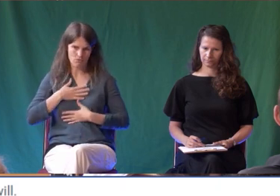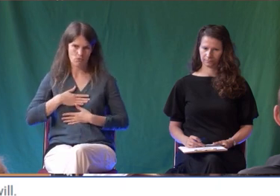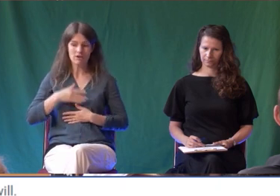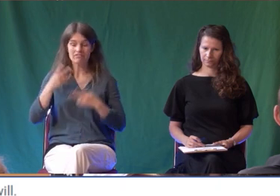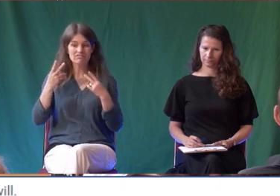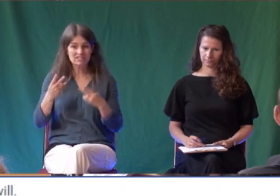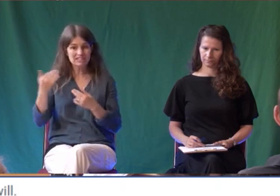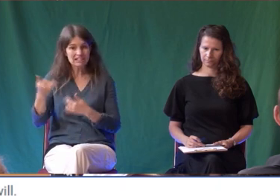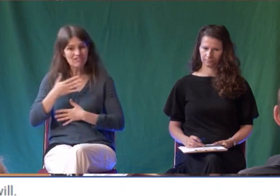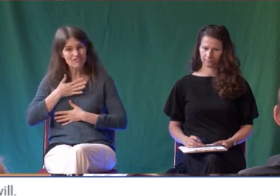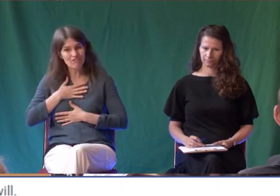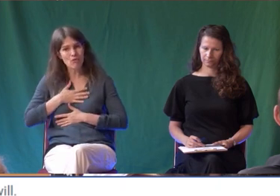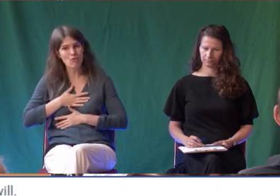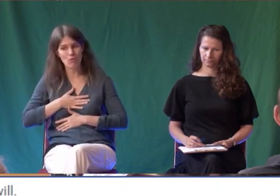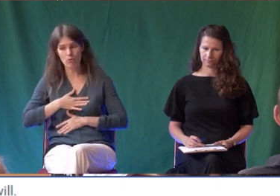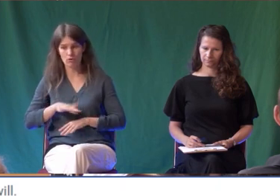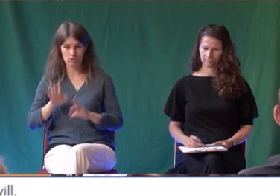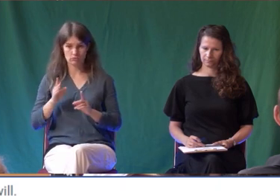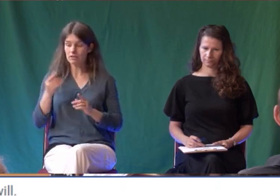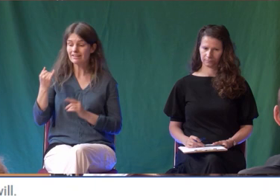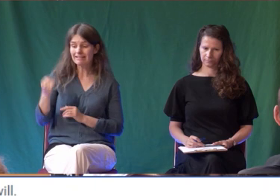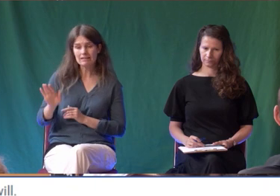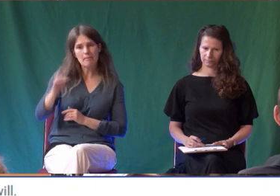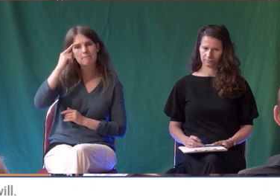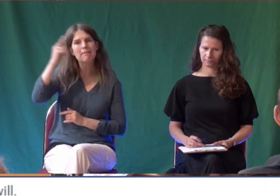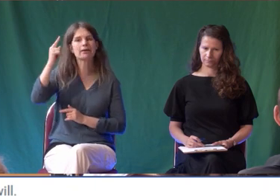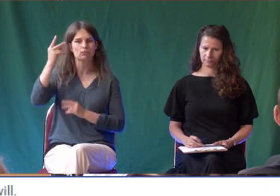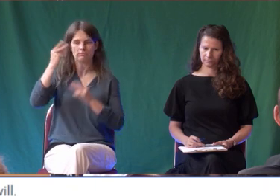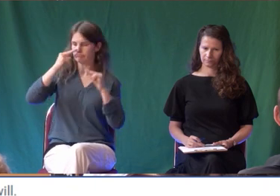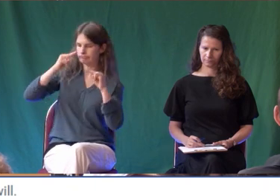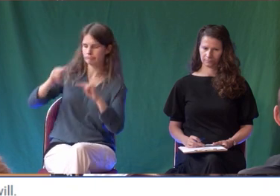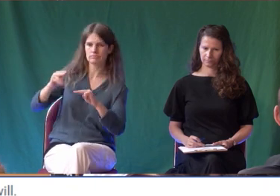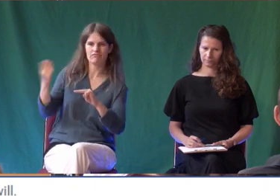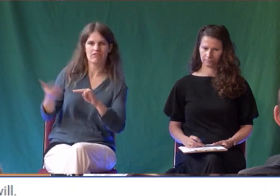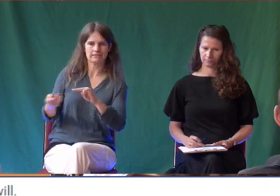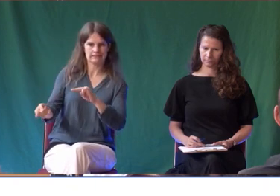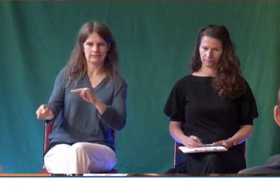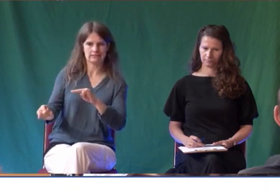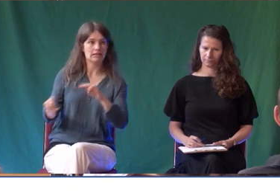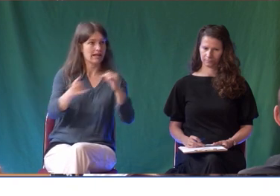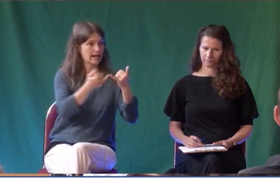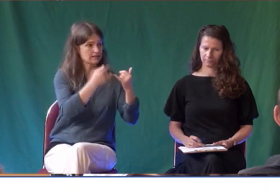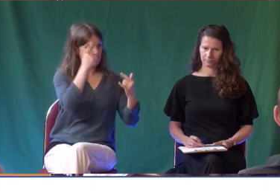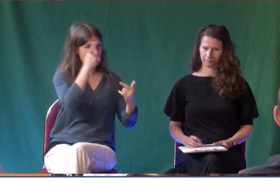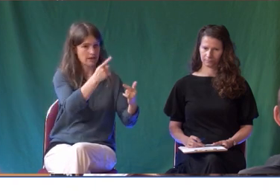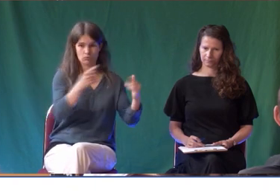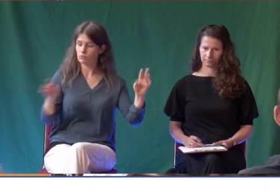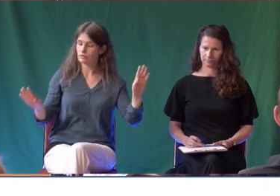und das Kind sagt seine Meinung dazu die Eltern sagen auch ihre Meinung